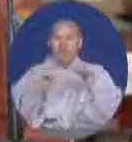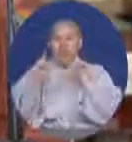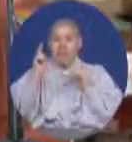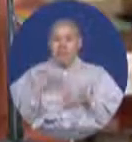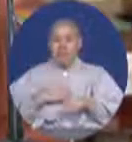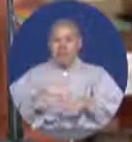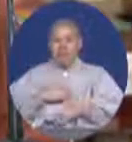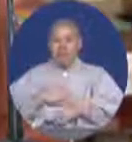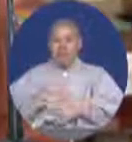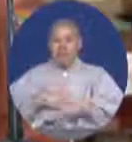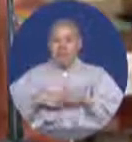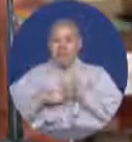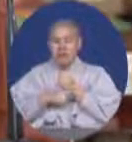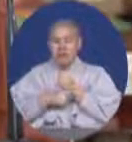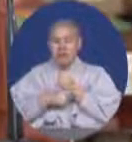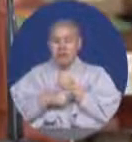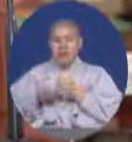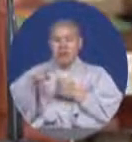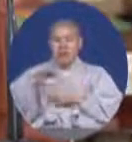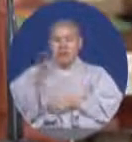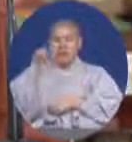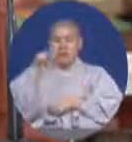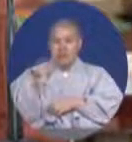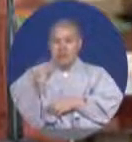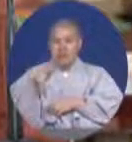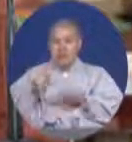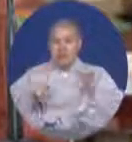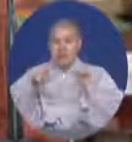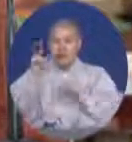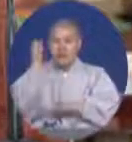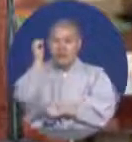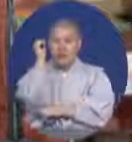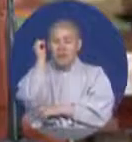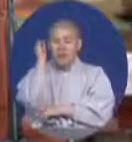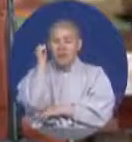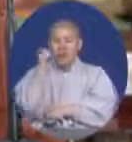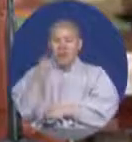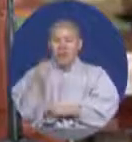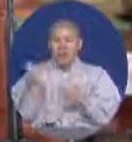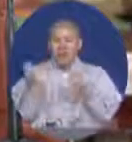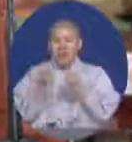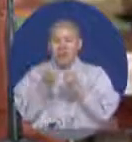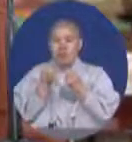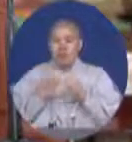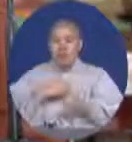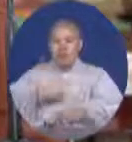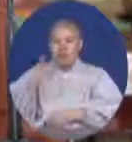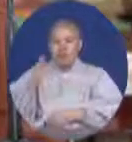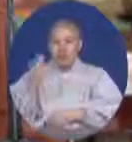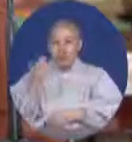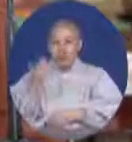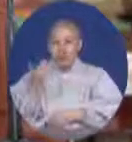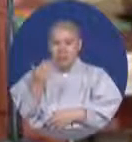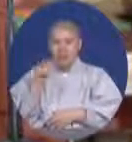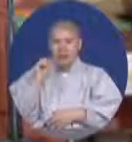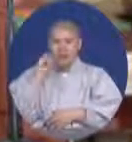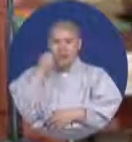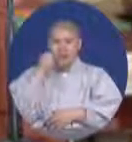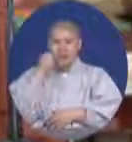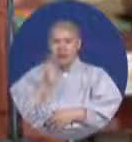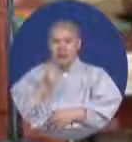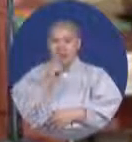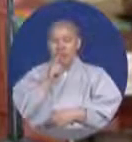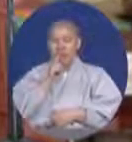실체를 알았다. 그럼 색의 실체를 어떻게 알았느냐? 이건 이제 어려운 말로 설명하면